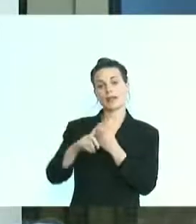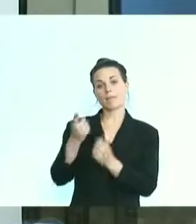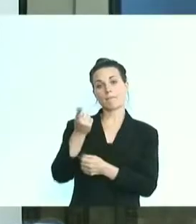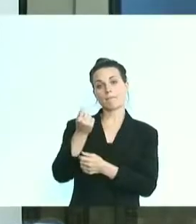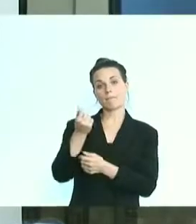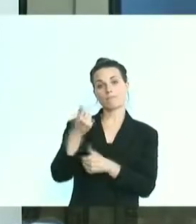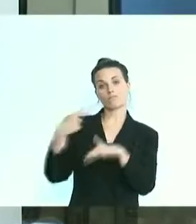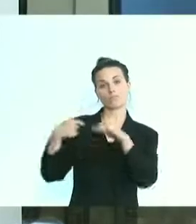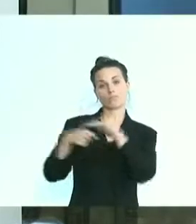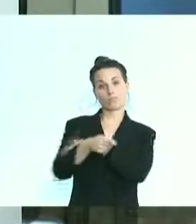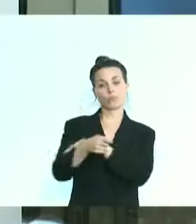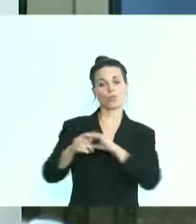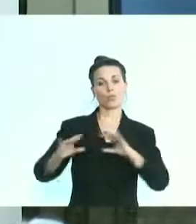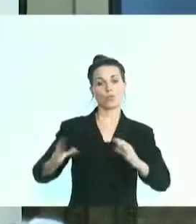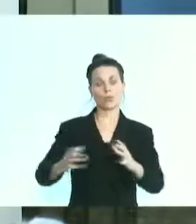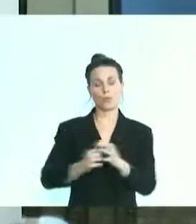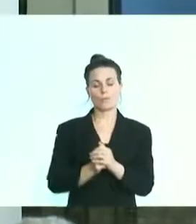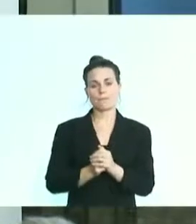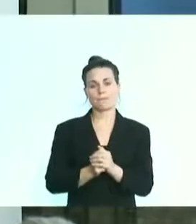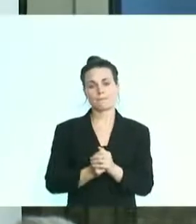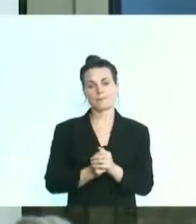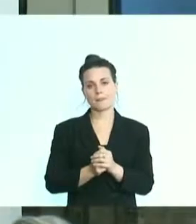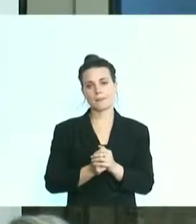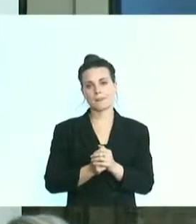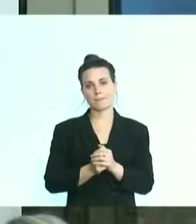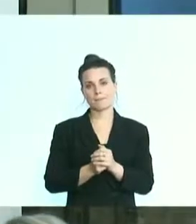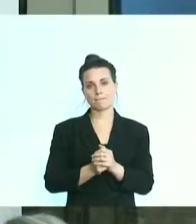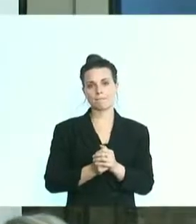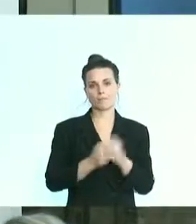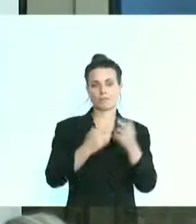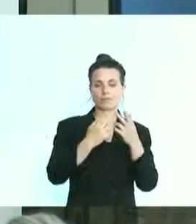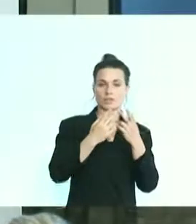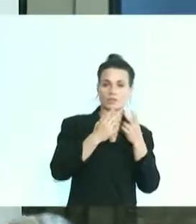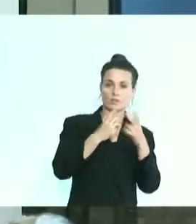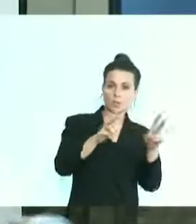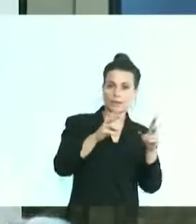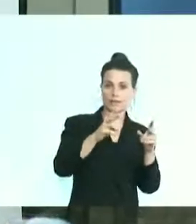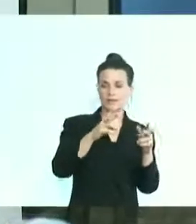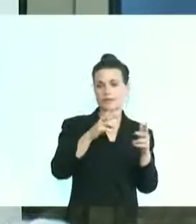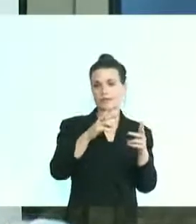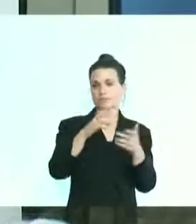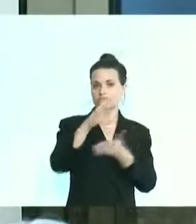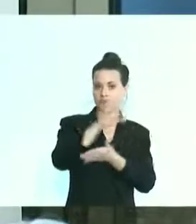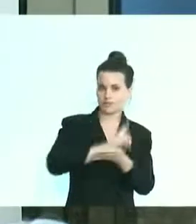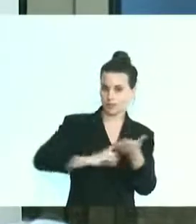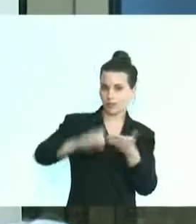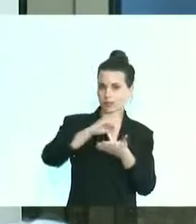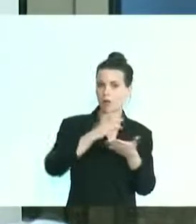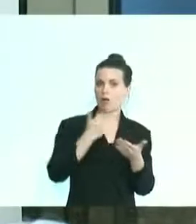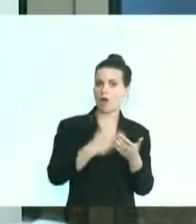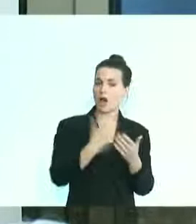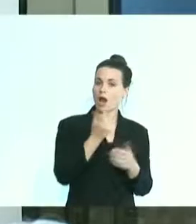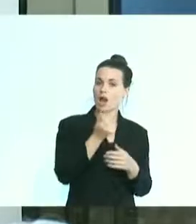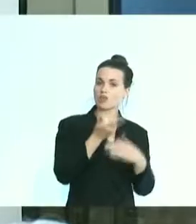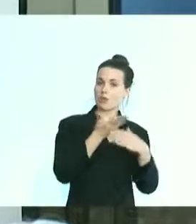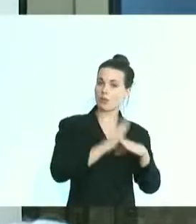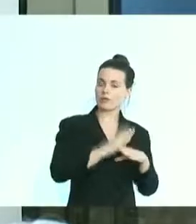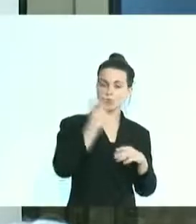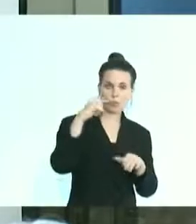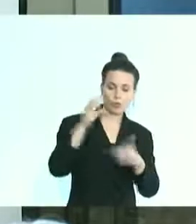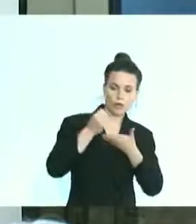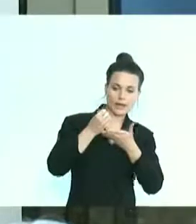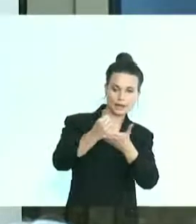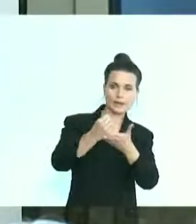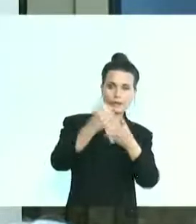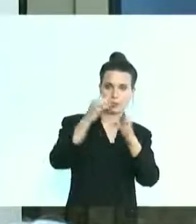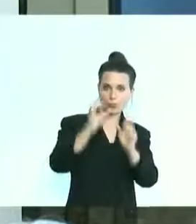c'est vraiment au niveau des collectivités et des départements qu'il peut y avoir des fonds de soutien qui peuvent être